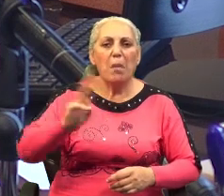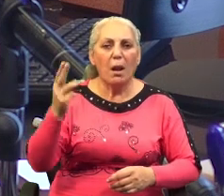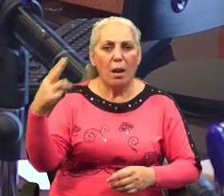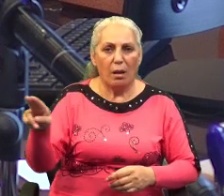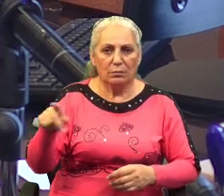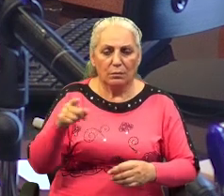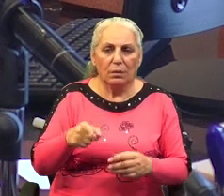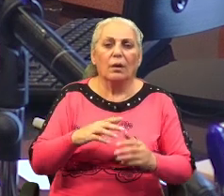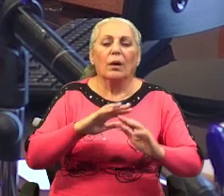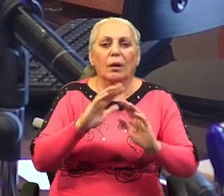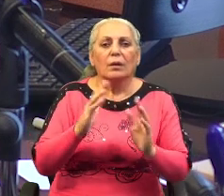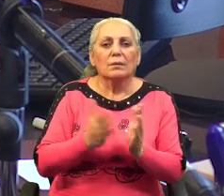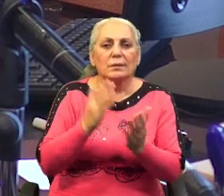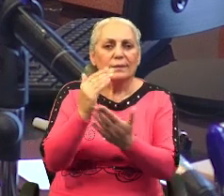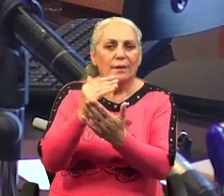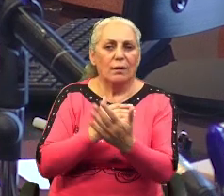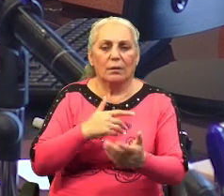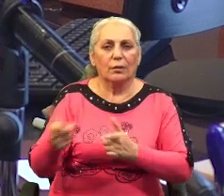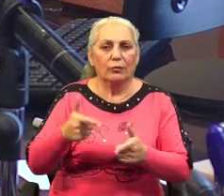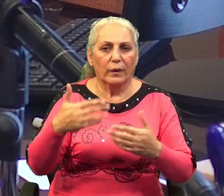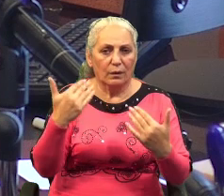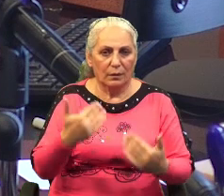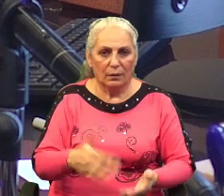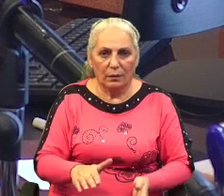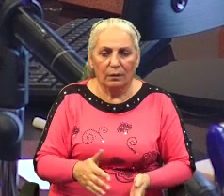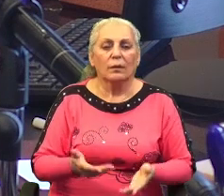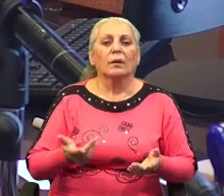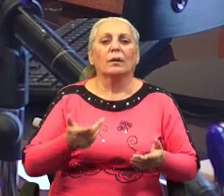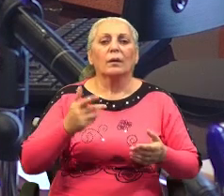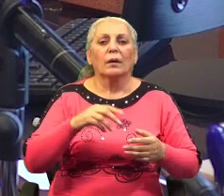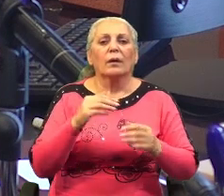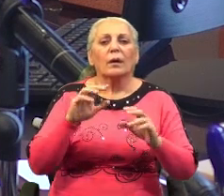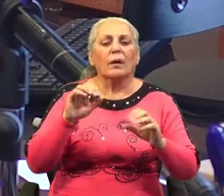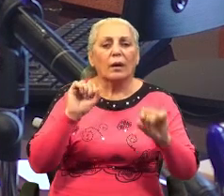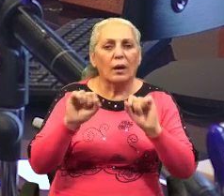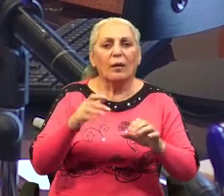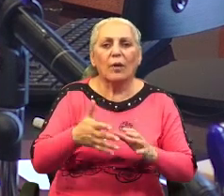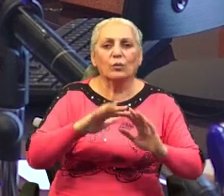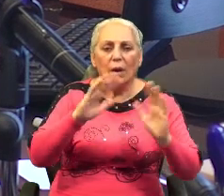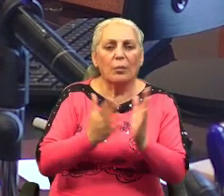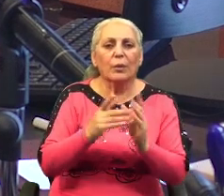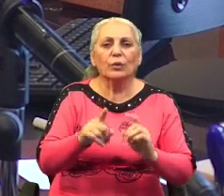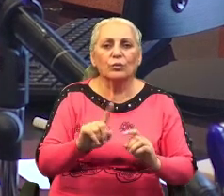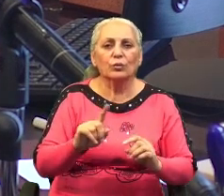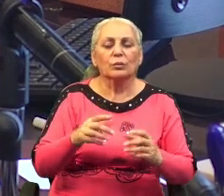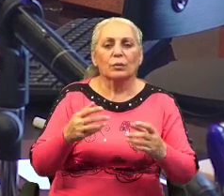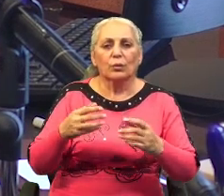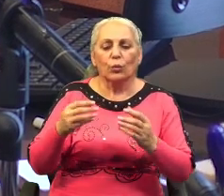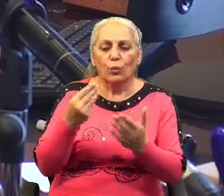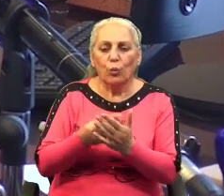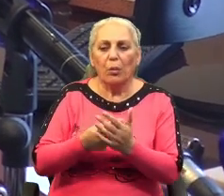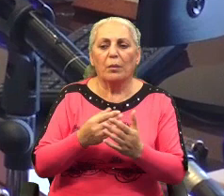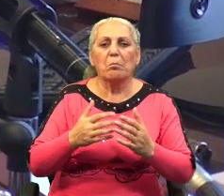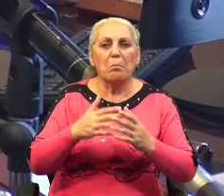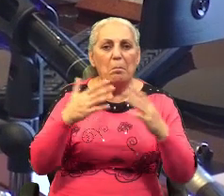են իրականացնում համայնք կառավարություն համագործակցության արդյունքում, որոնց գումարի մեծ